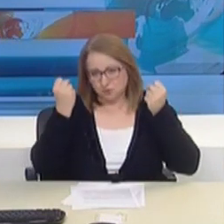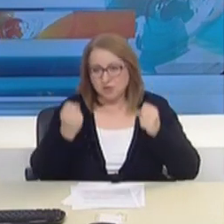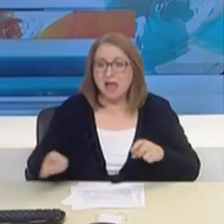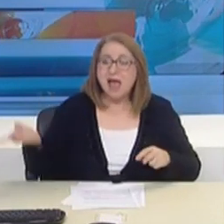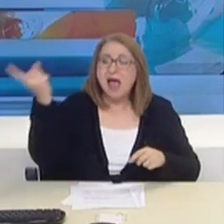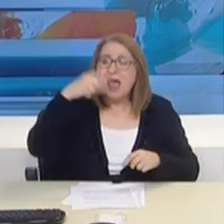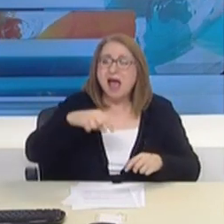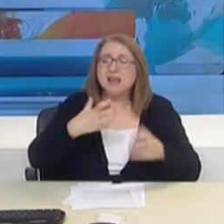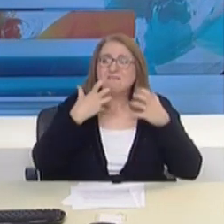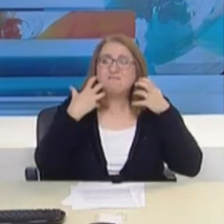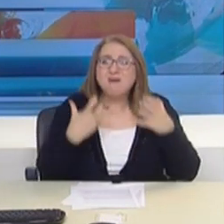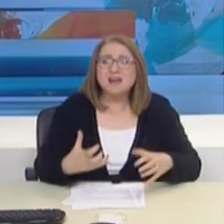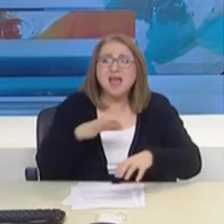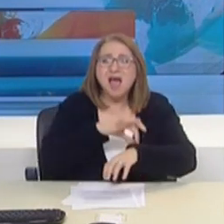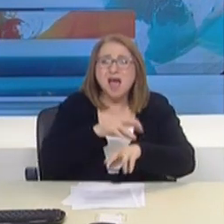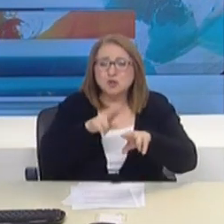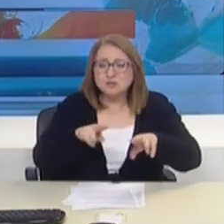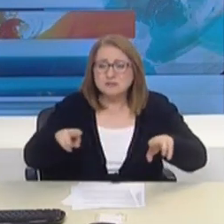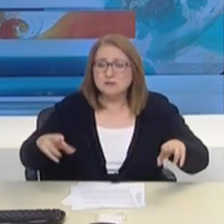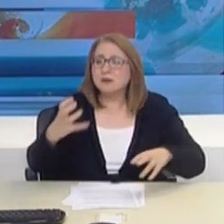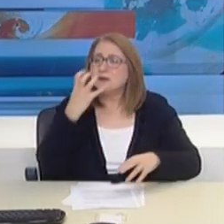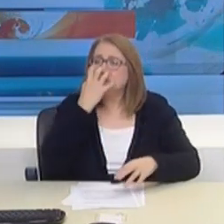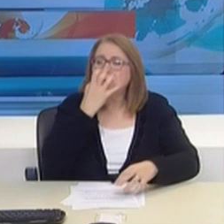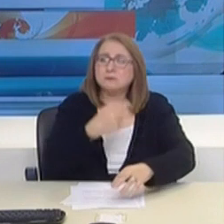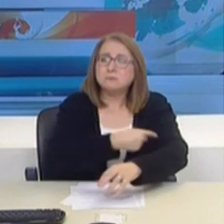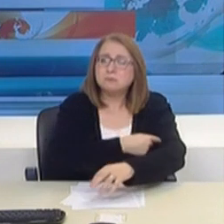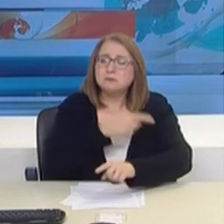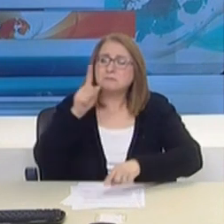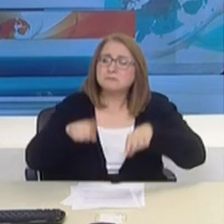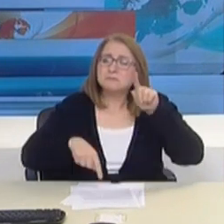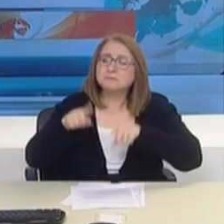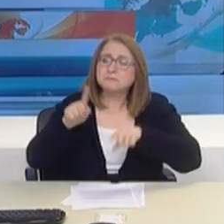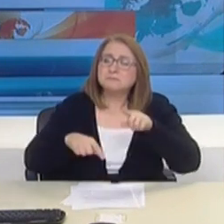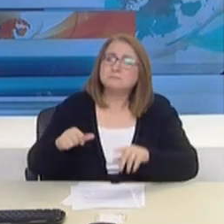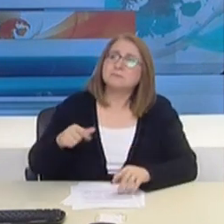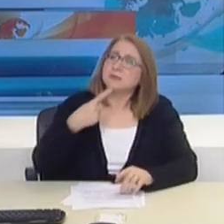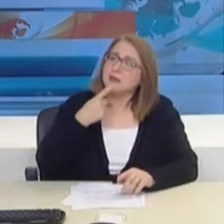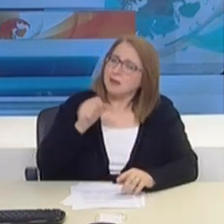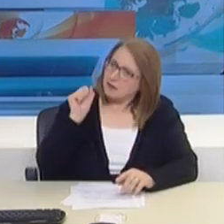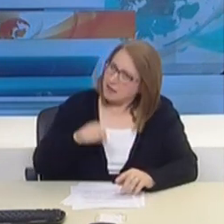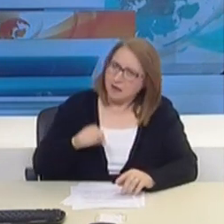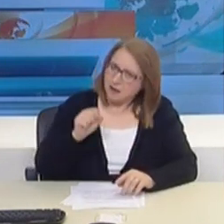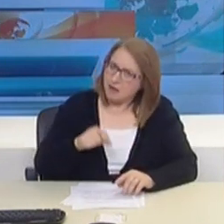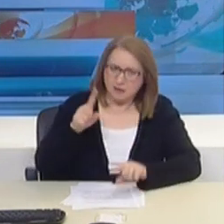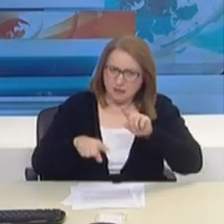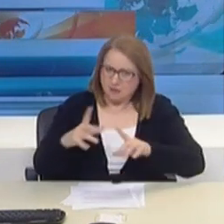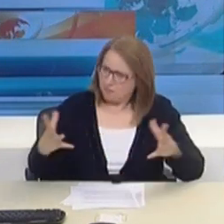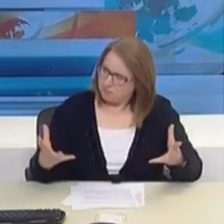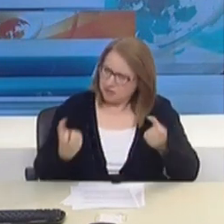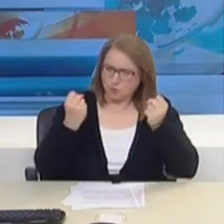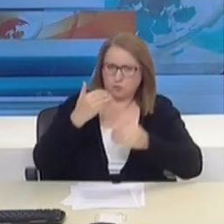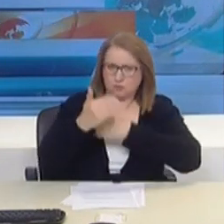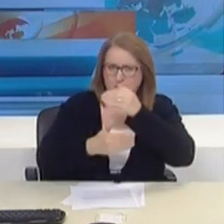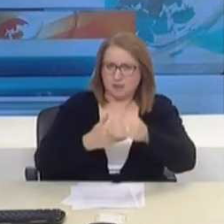οι οποίοι κατά κάποιο τρόπο ξεπέρασαν τη διασωλήνωση και ήρθαν πίσω, θα δούμε και τέτοιους. Σας θυμίζω ότι με τα παγκόσμια δεδομένα